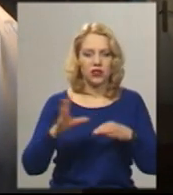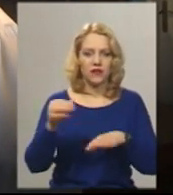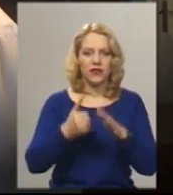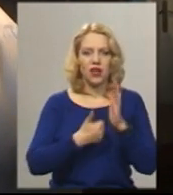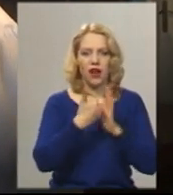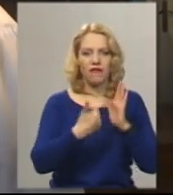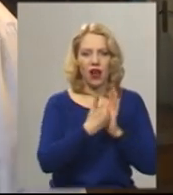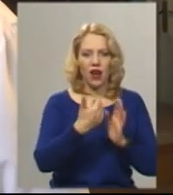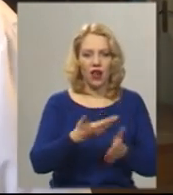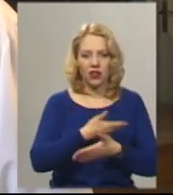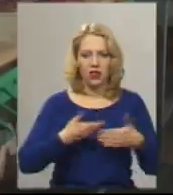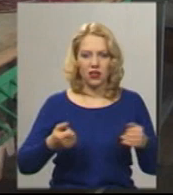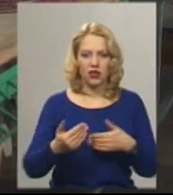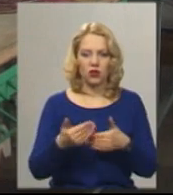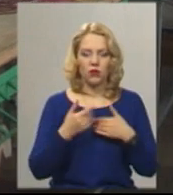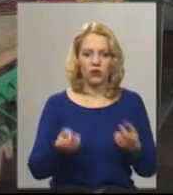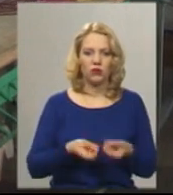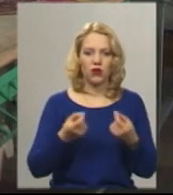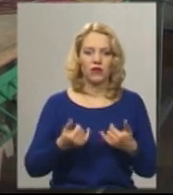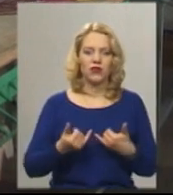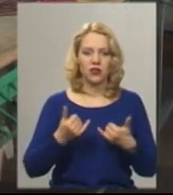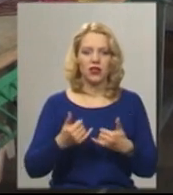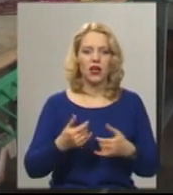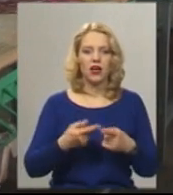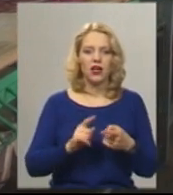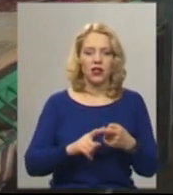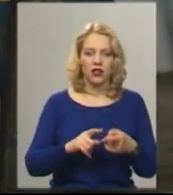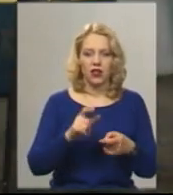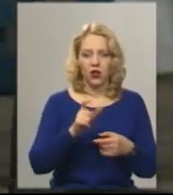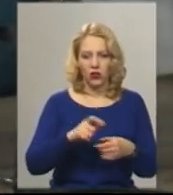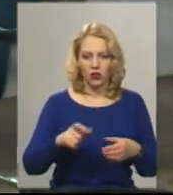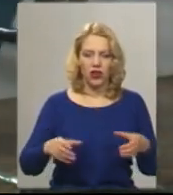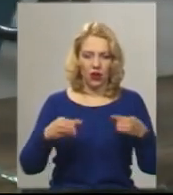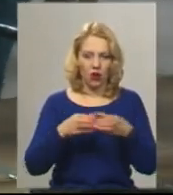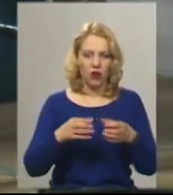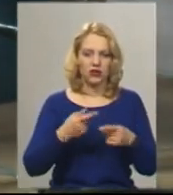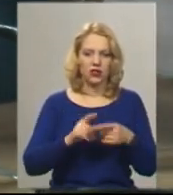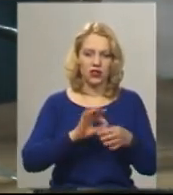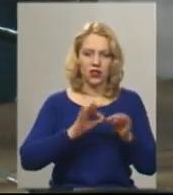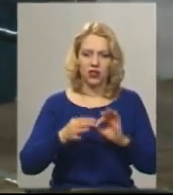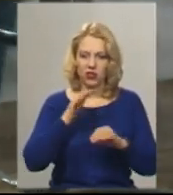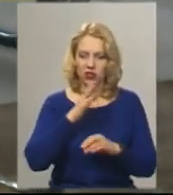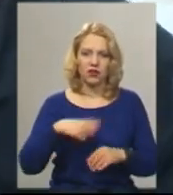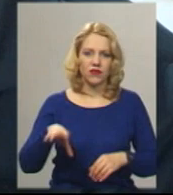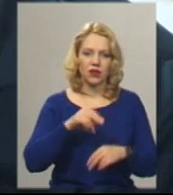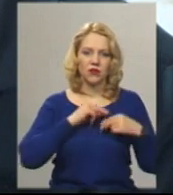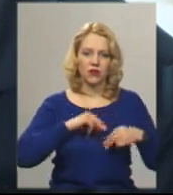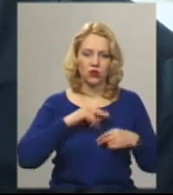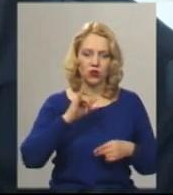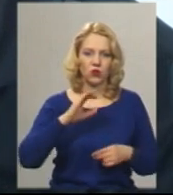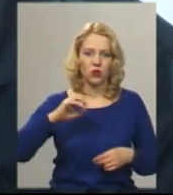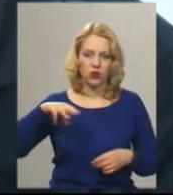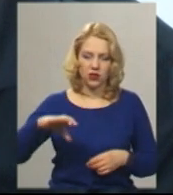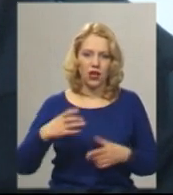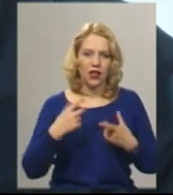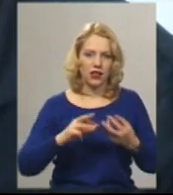що допомоги маловато. Для оркестрантів настали складні часи, каже керівник. Всі супілкарі працюють на підприємстві УТОС, де виготовляють